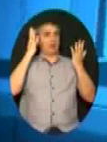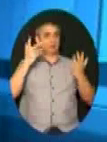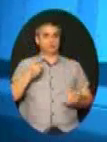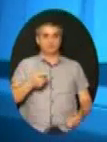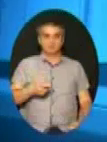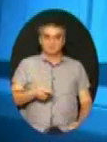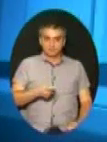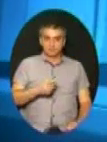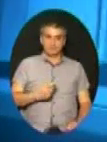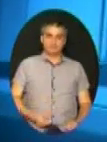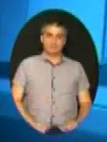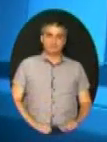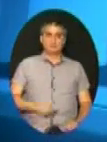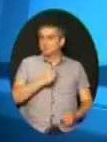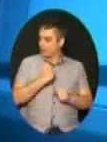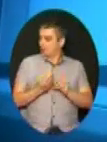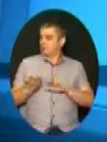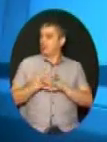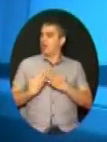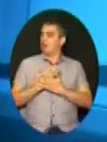את חדשות, אם היא יצר את